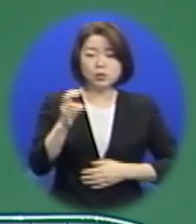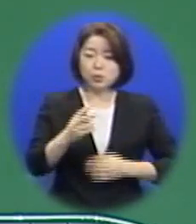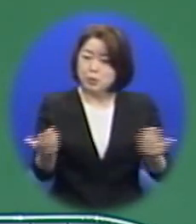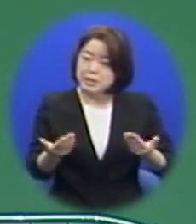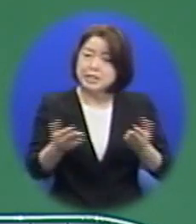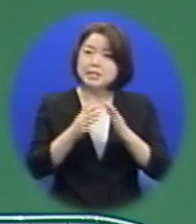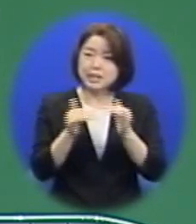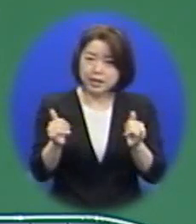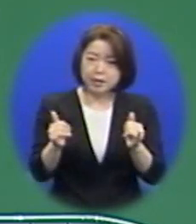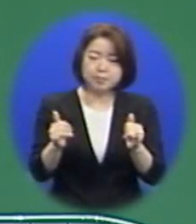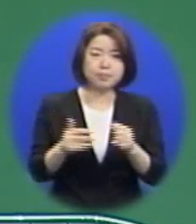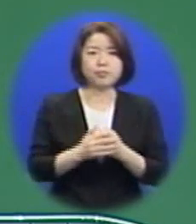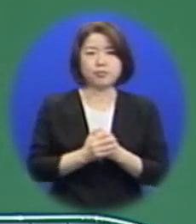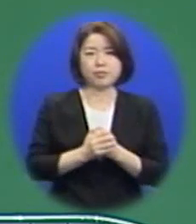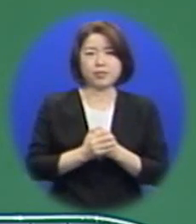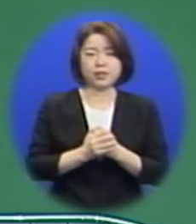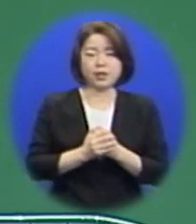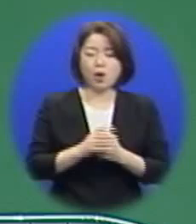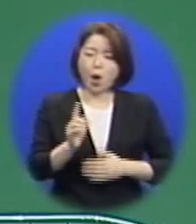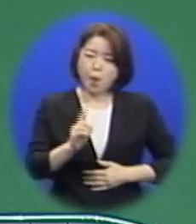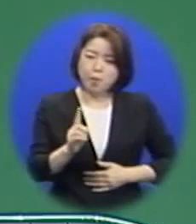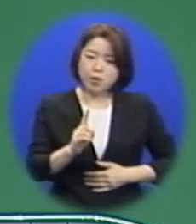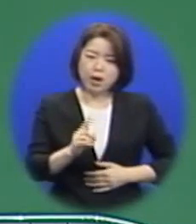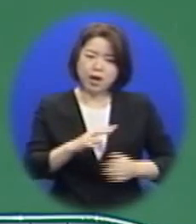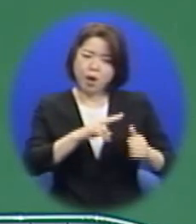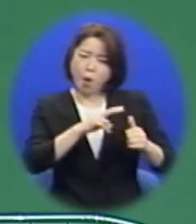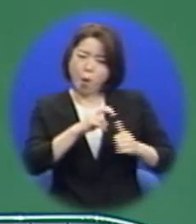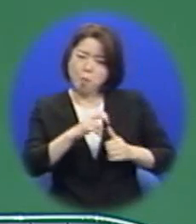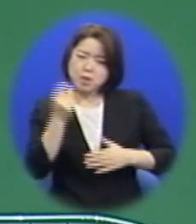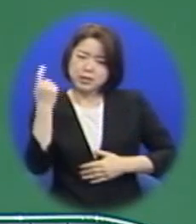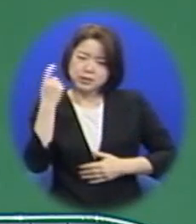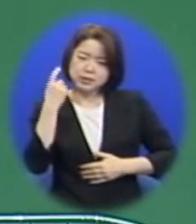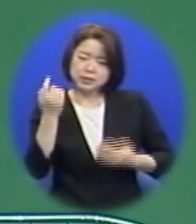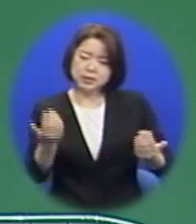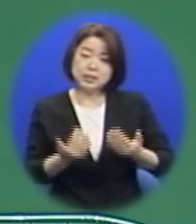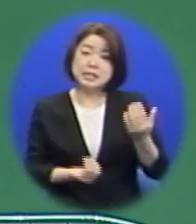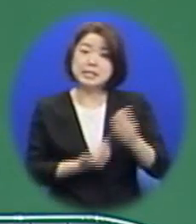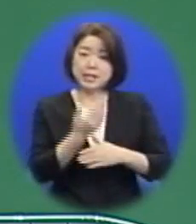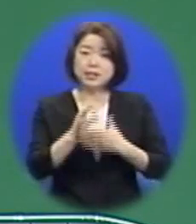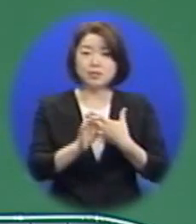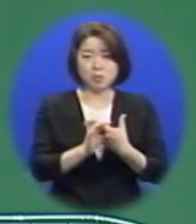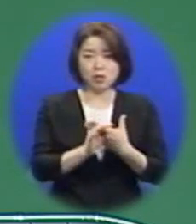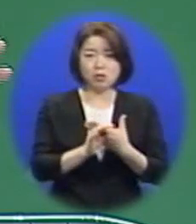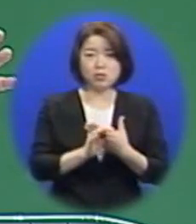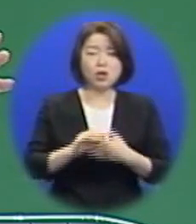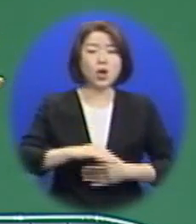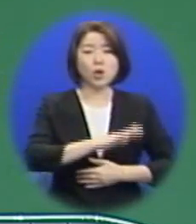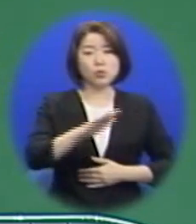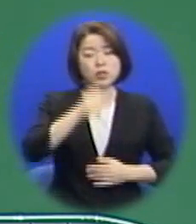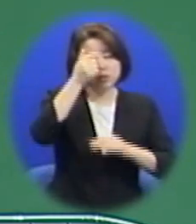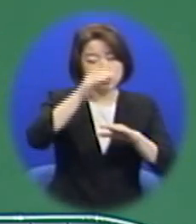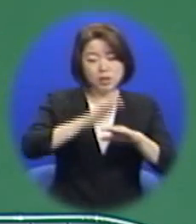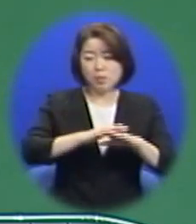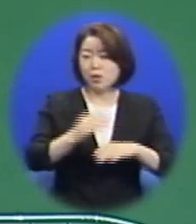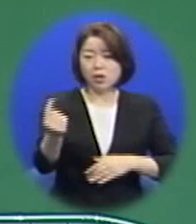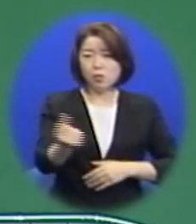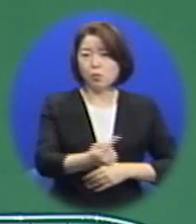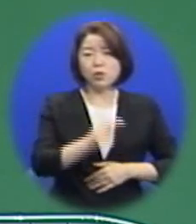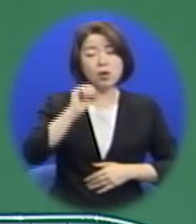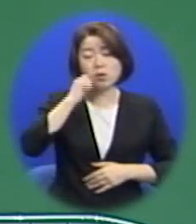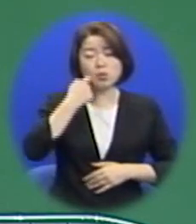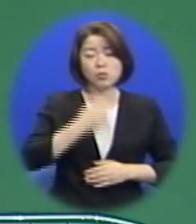동료에게 만약에 여러분이 뭔가 원망 들을 일이 생기면 그럼 우리는 예배 드리러 나올 수가 없어요.